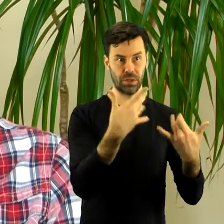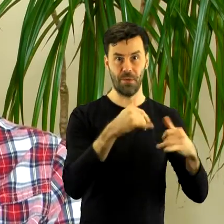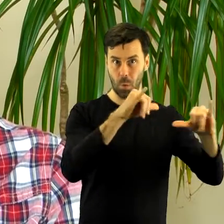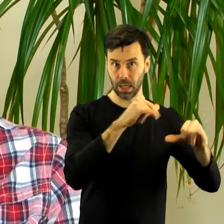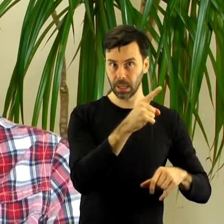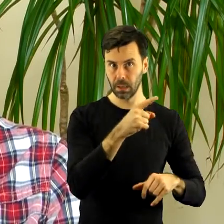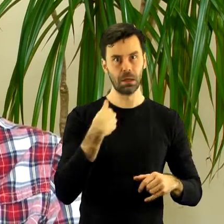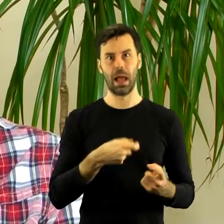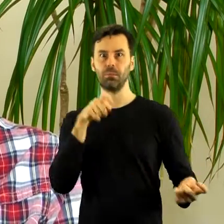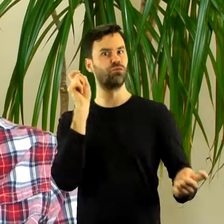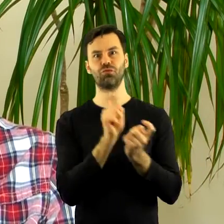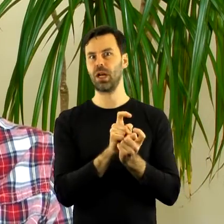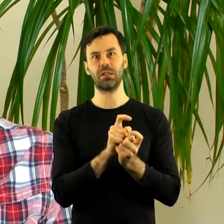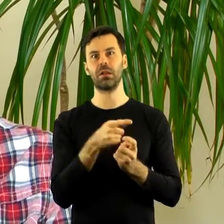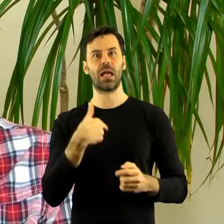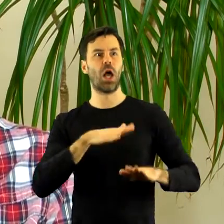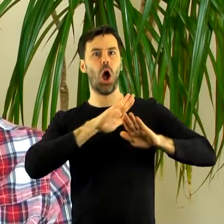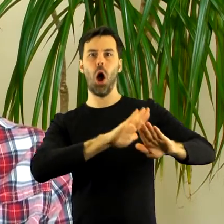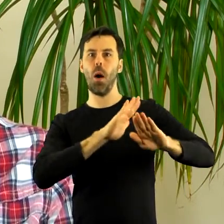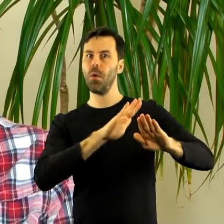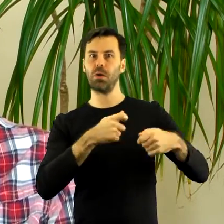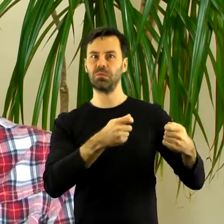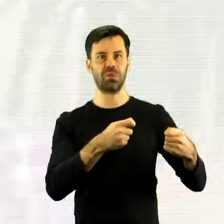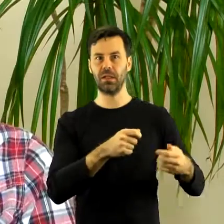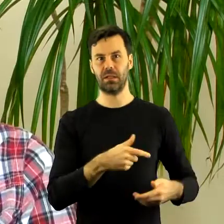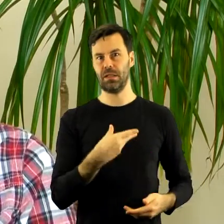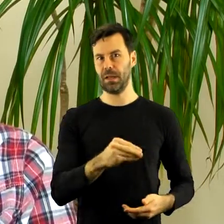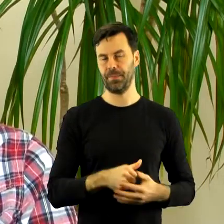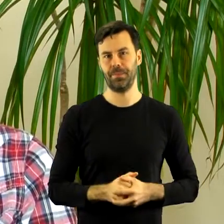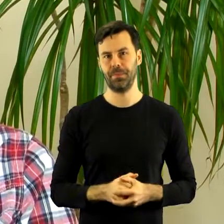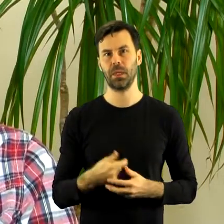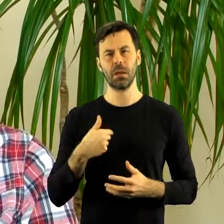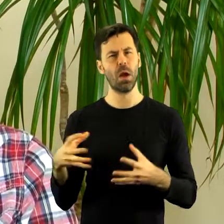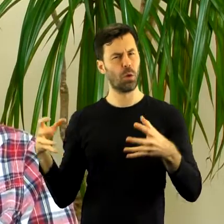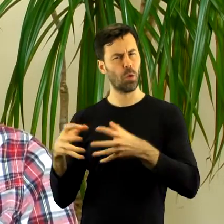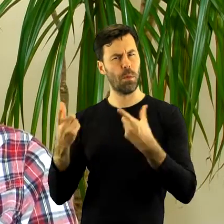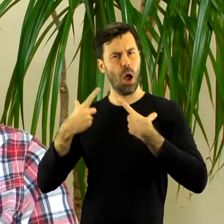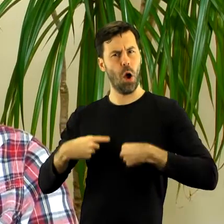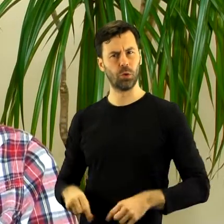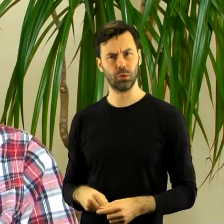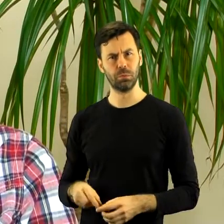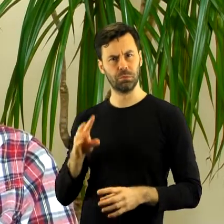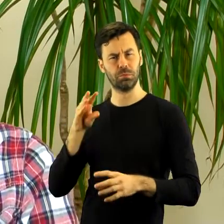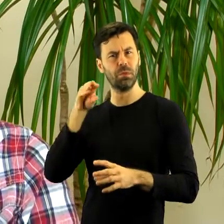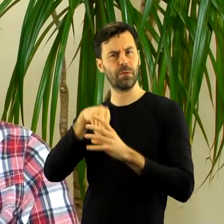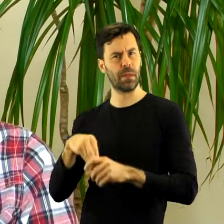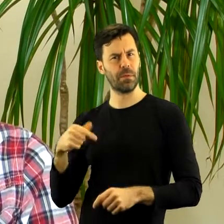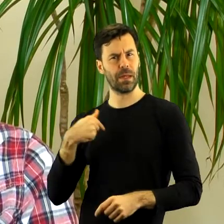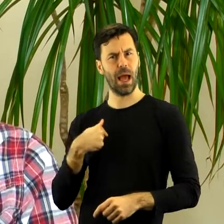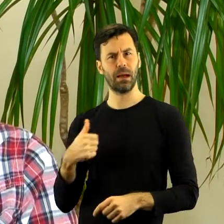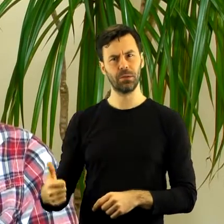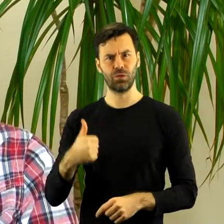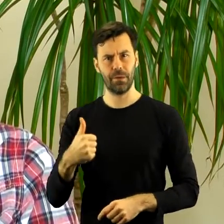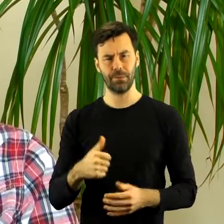Miejskiego. Zaczęłam działać na rzecz obrony tego placu. Na początku była to grupa osób